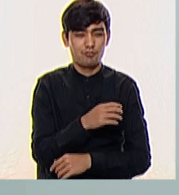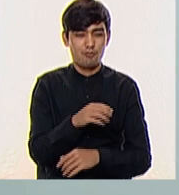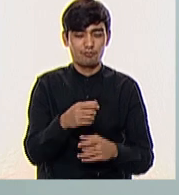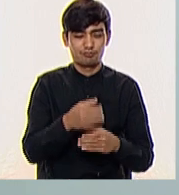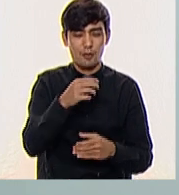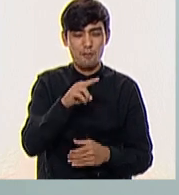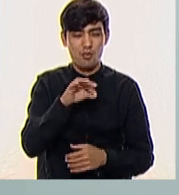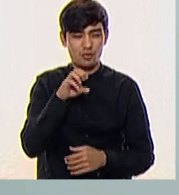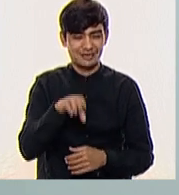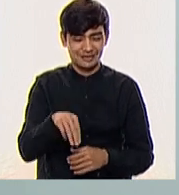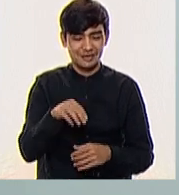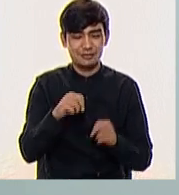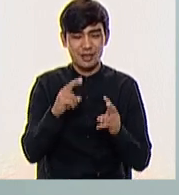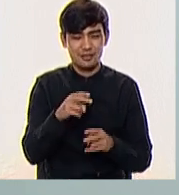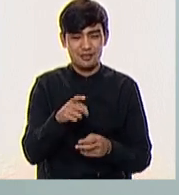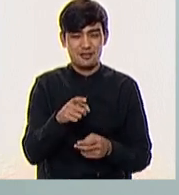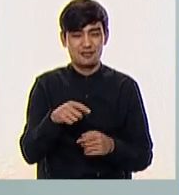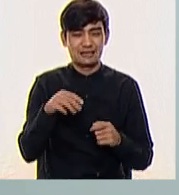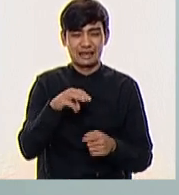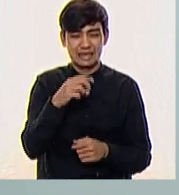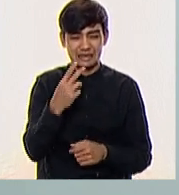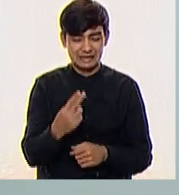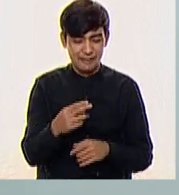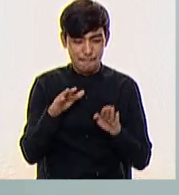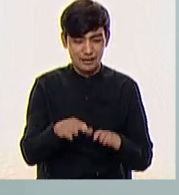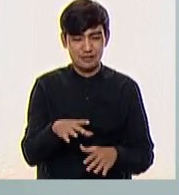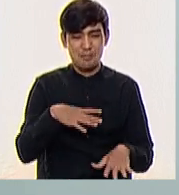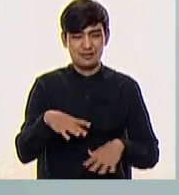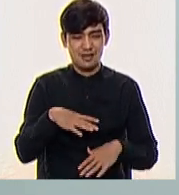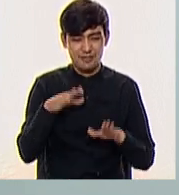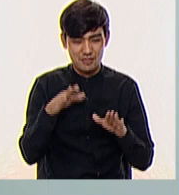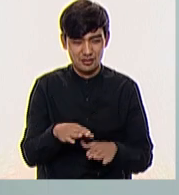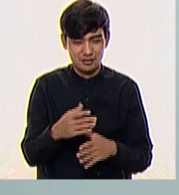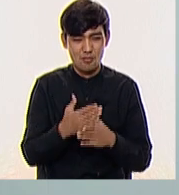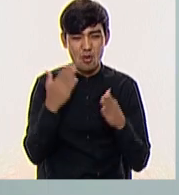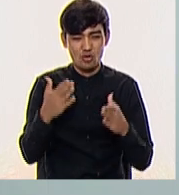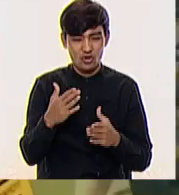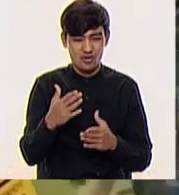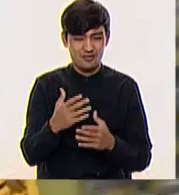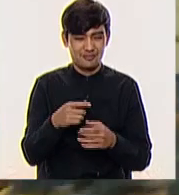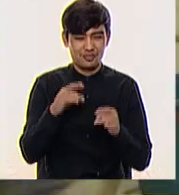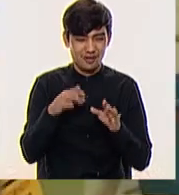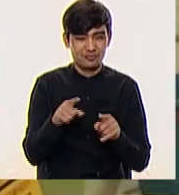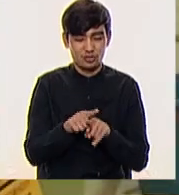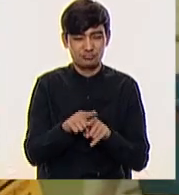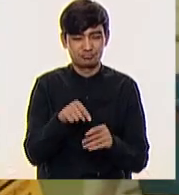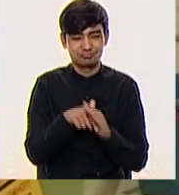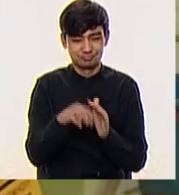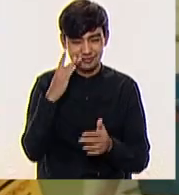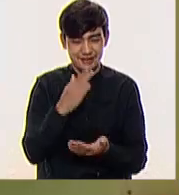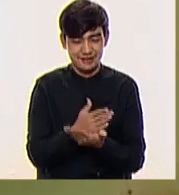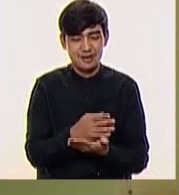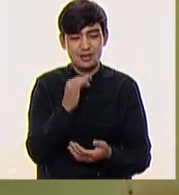кабинеты в торговых домах, на рынках, в больших заведениях. В управлении